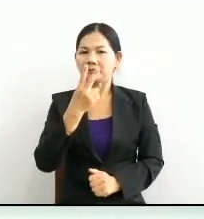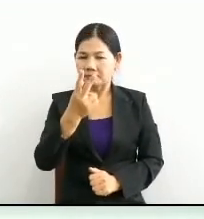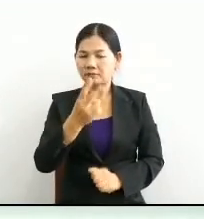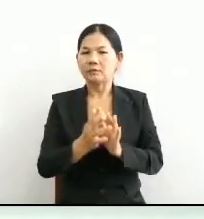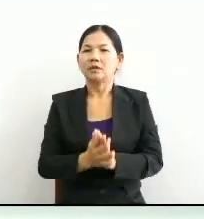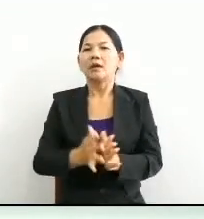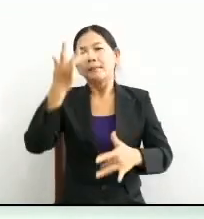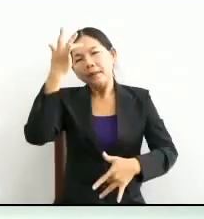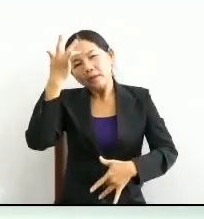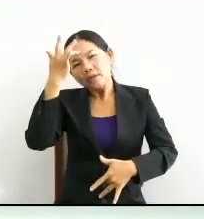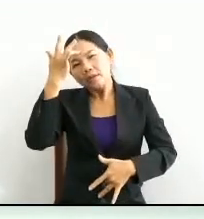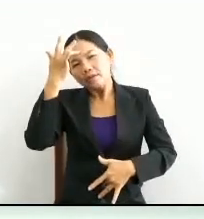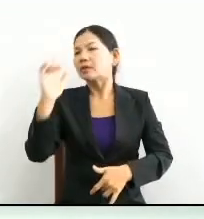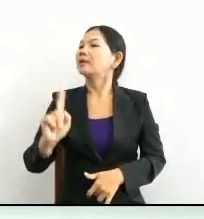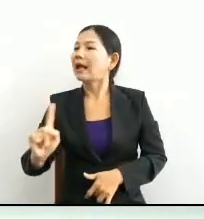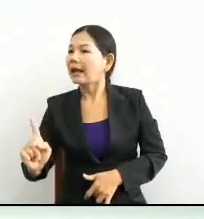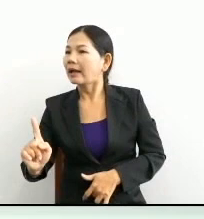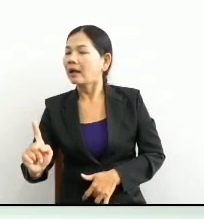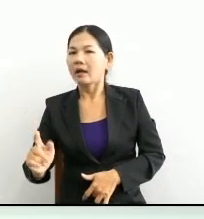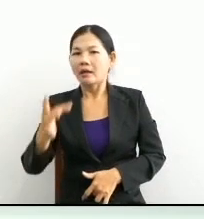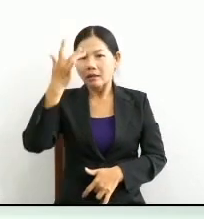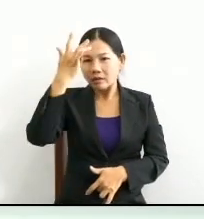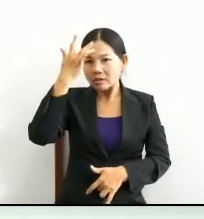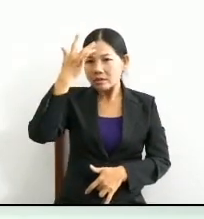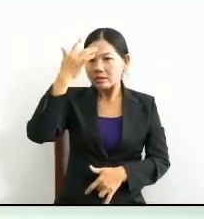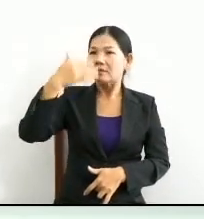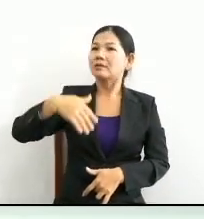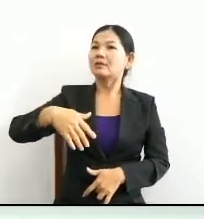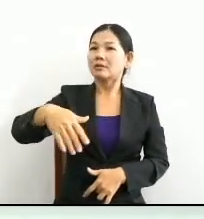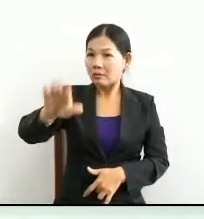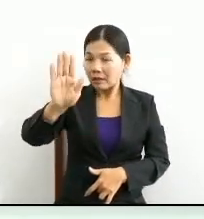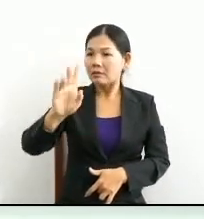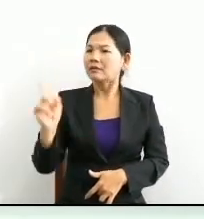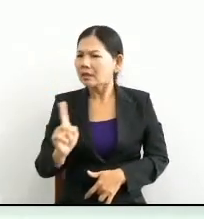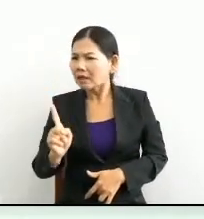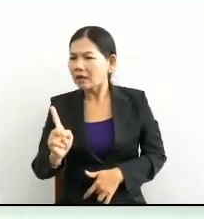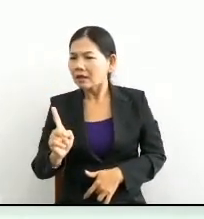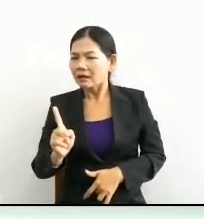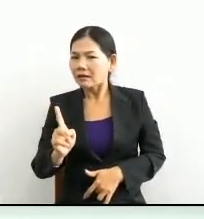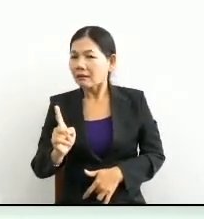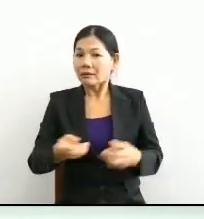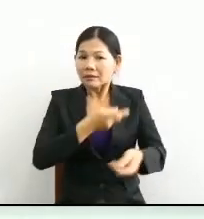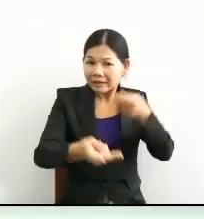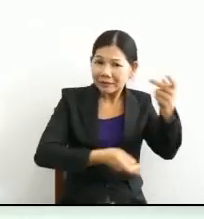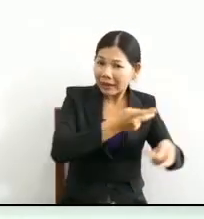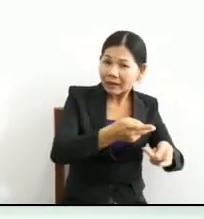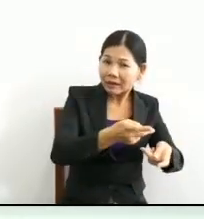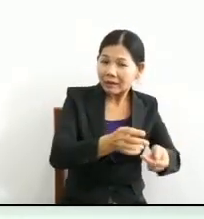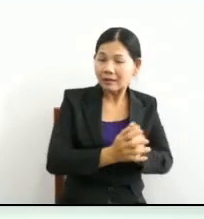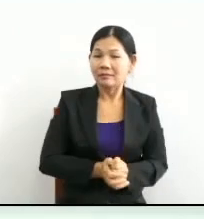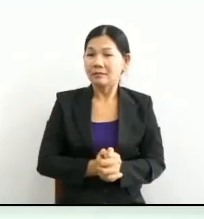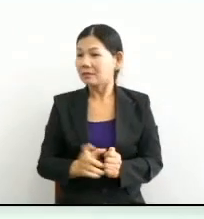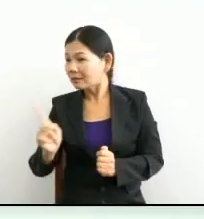chứ bây để quạt chư có tên ná con quạt chư có nó mình tên ná có tên đá lên xa mến à tê